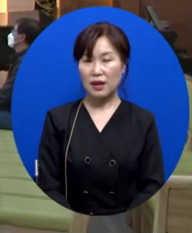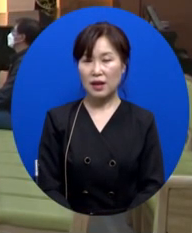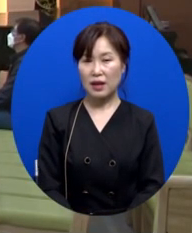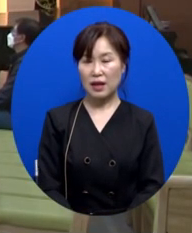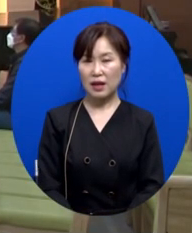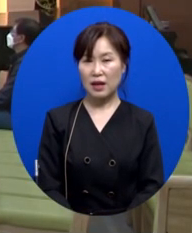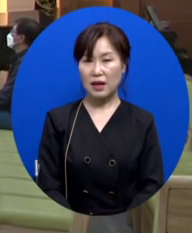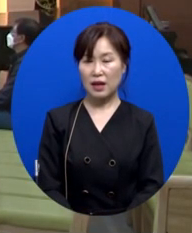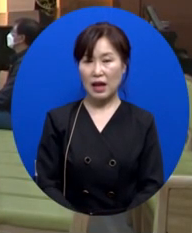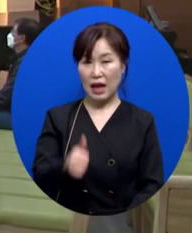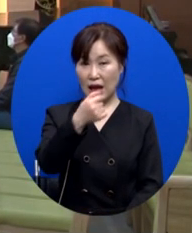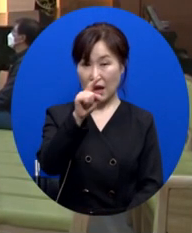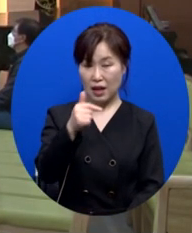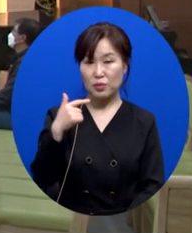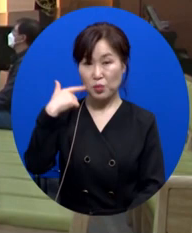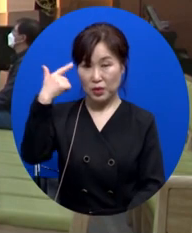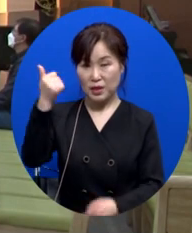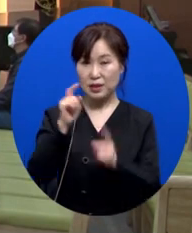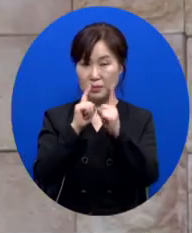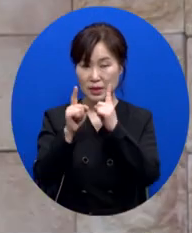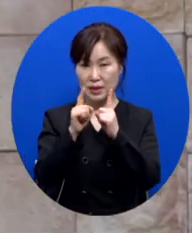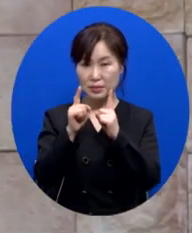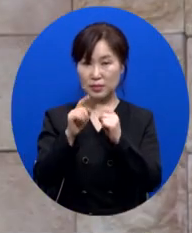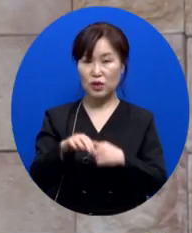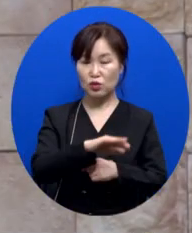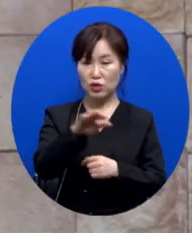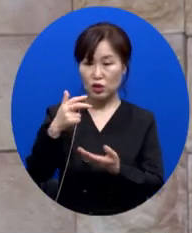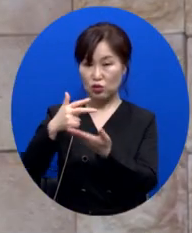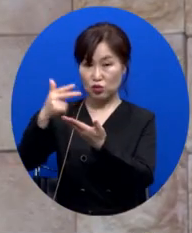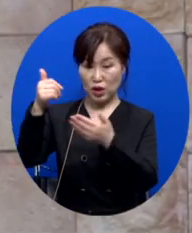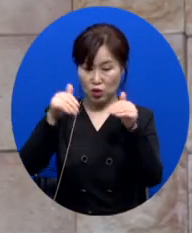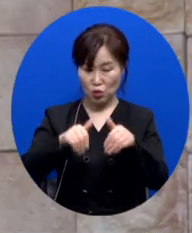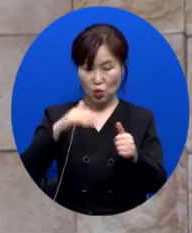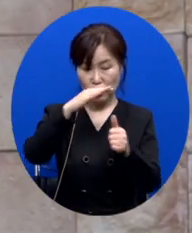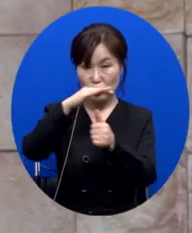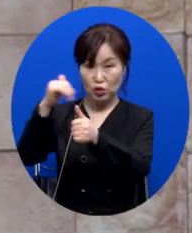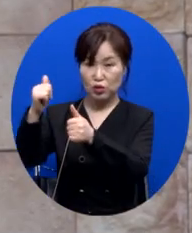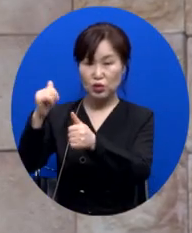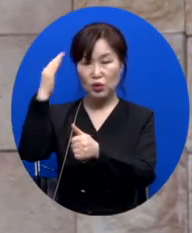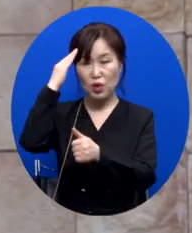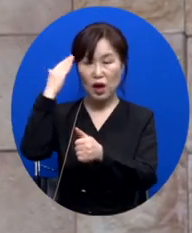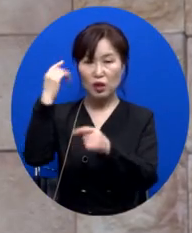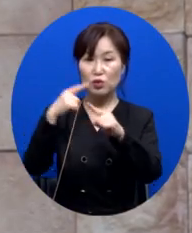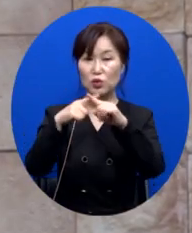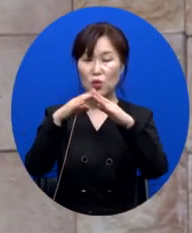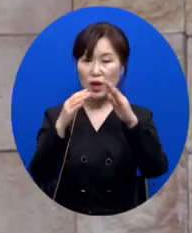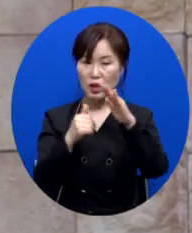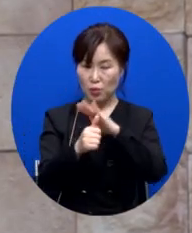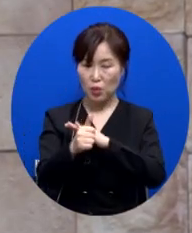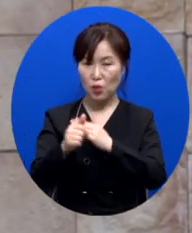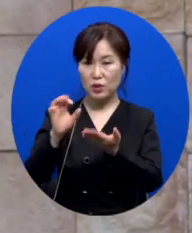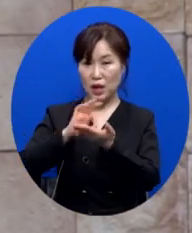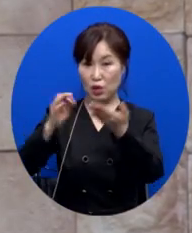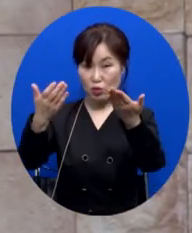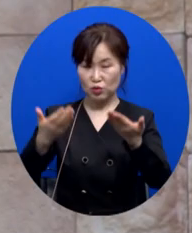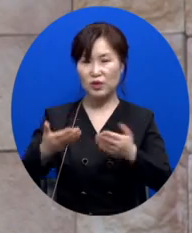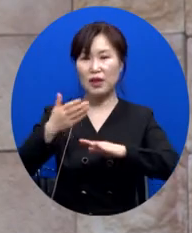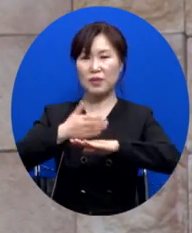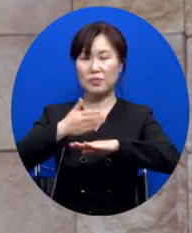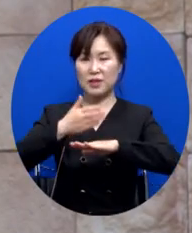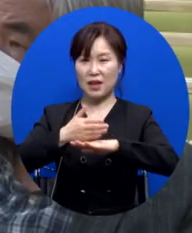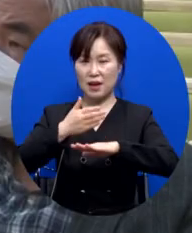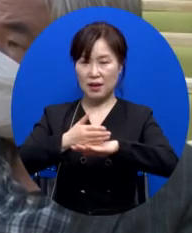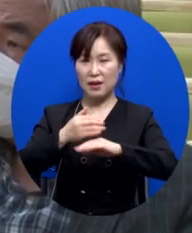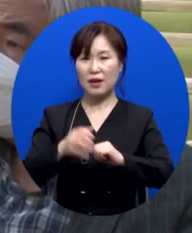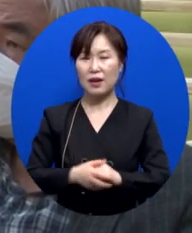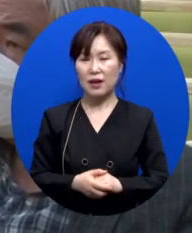상임회장 한용운 락사 된 우리를 주의 종으로 불러주시고 한국교회의 대표자로 사용 해 주심을 감사하며 한장총